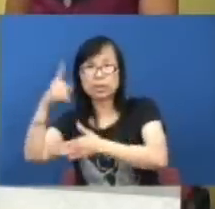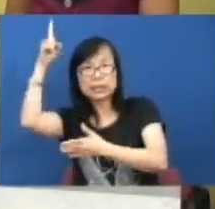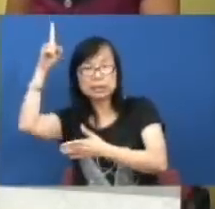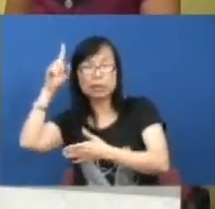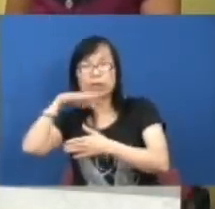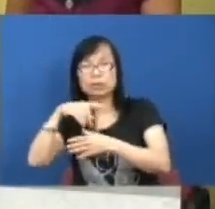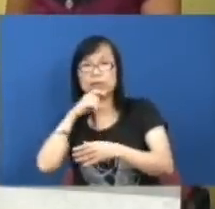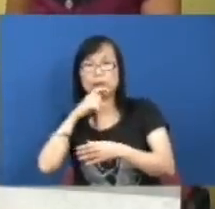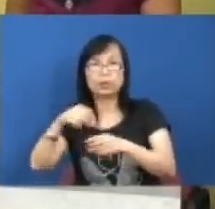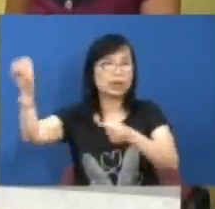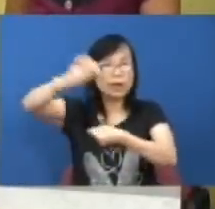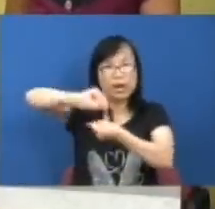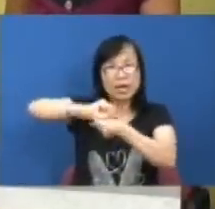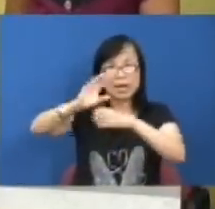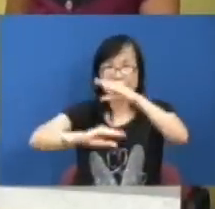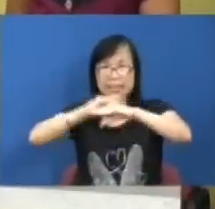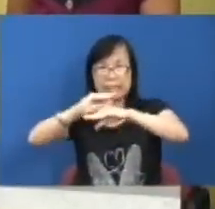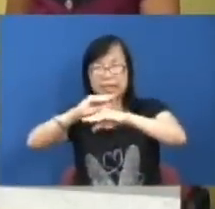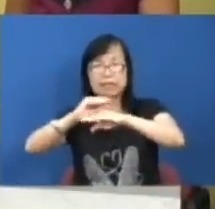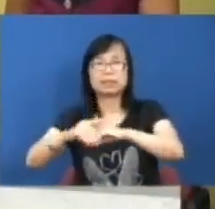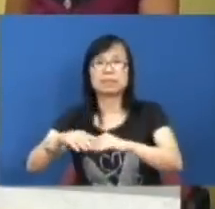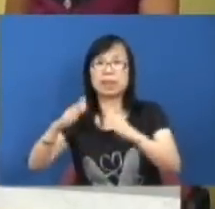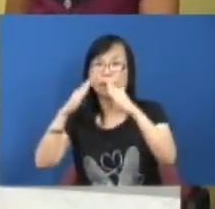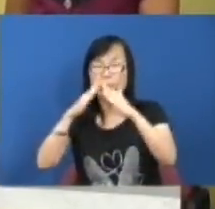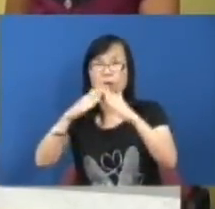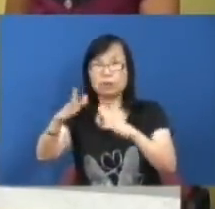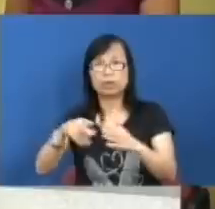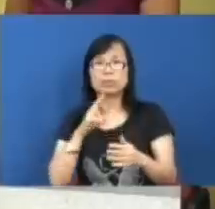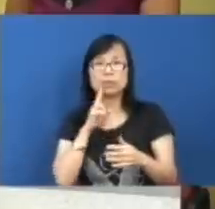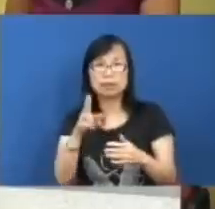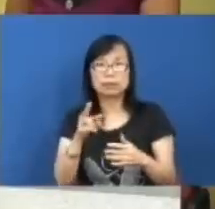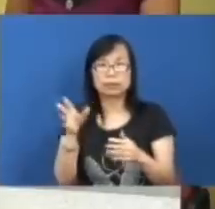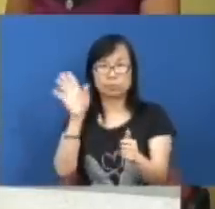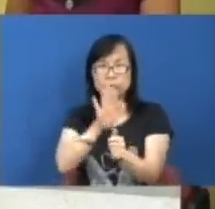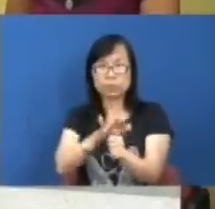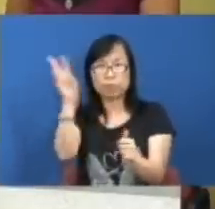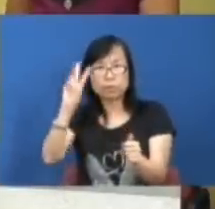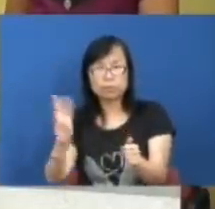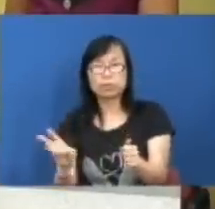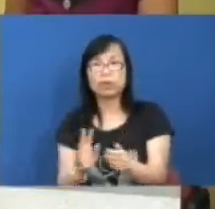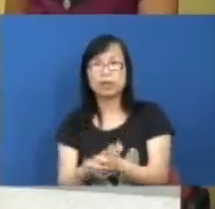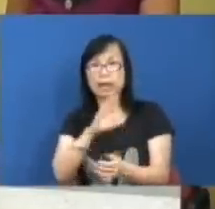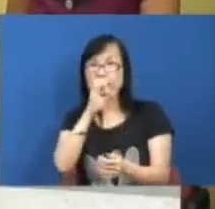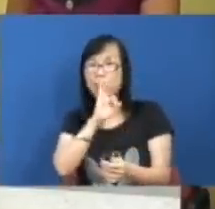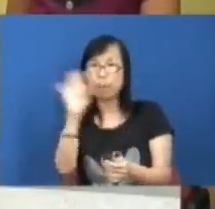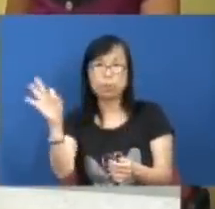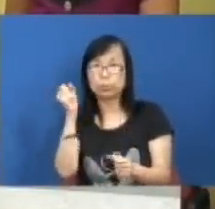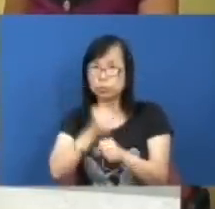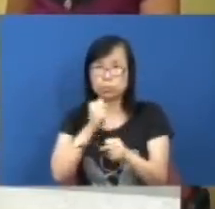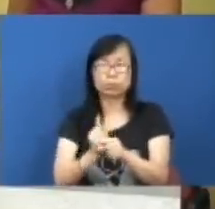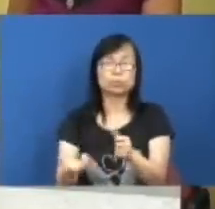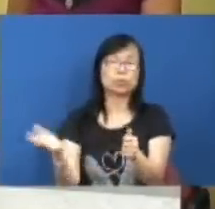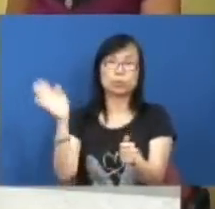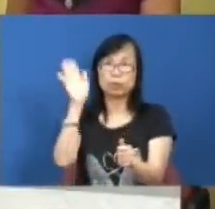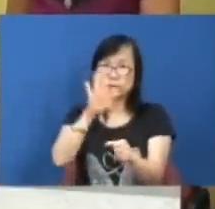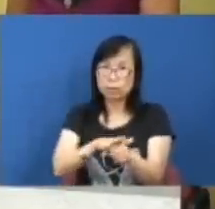會有好多僭建啊，或者天台屋啊，都會令嗰個防水層咧可能有啲破損，而又唔做修補。就咁著咗件